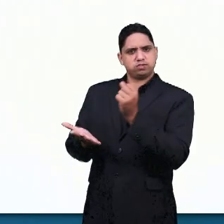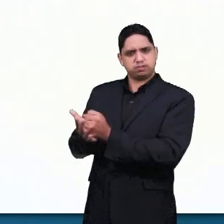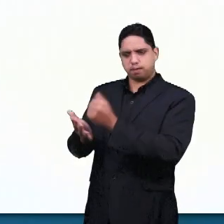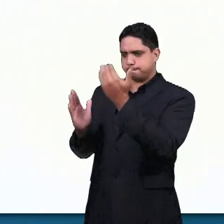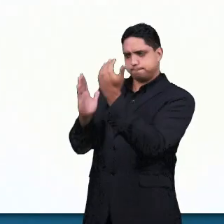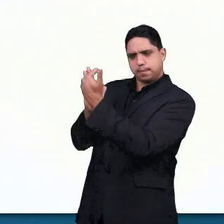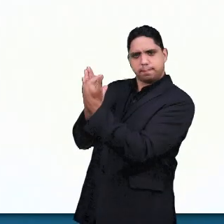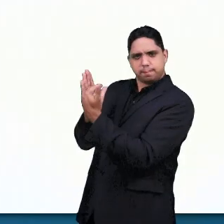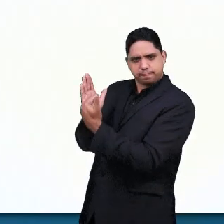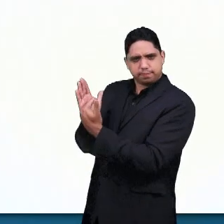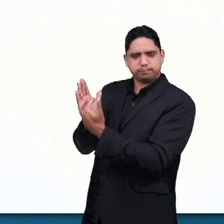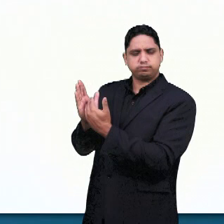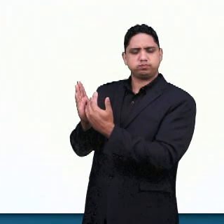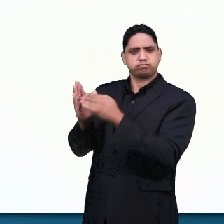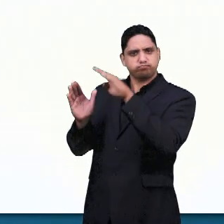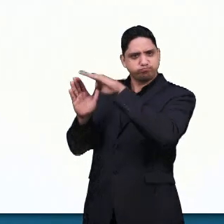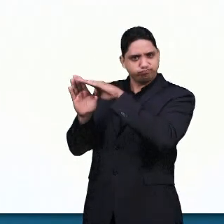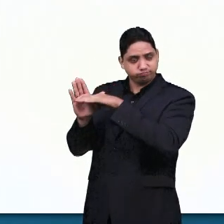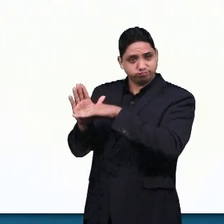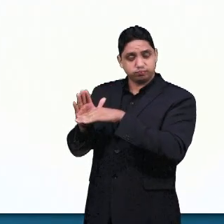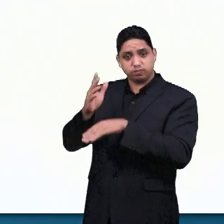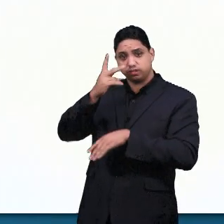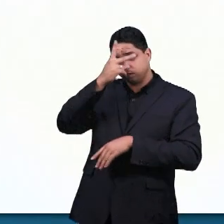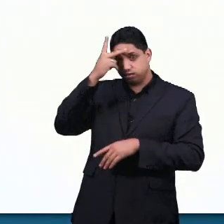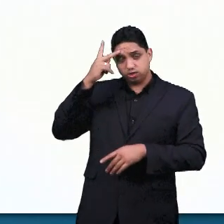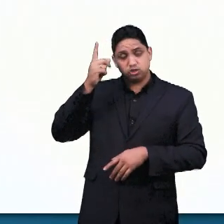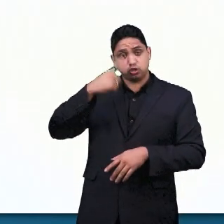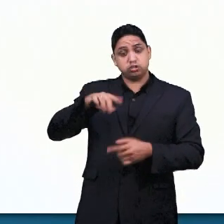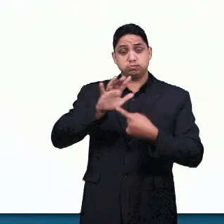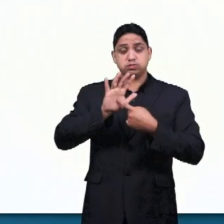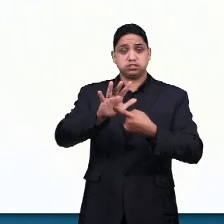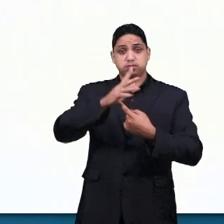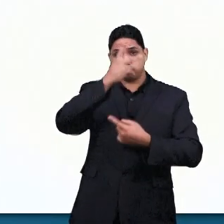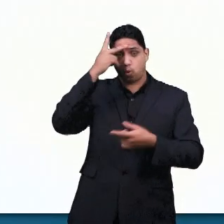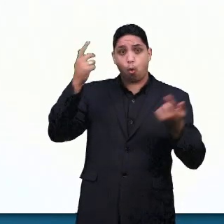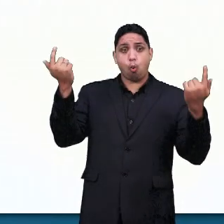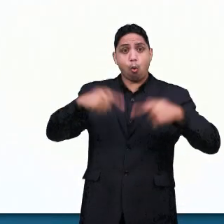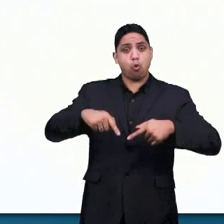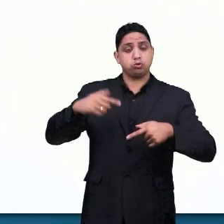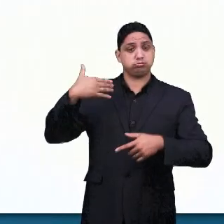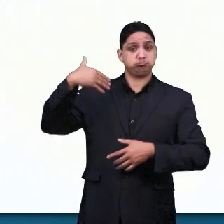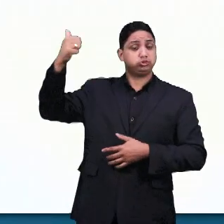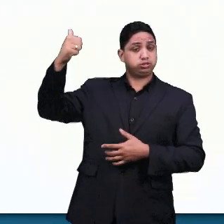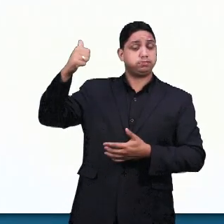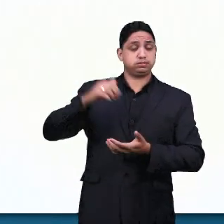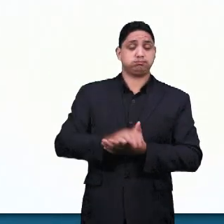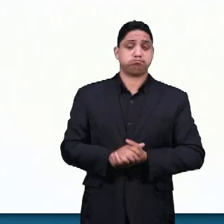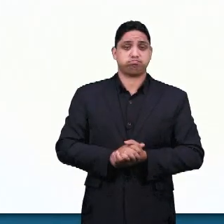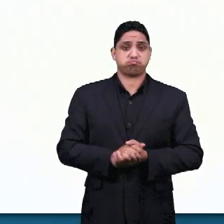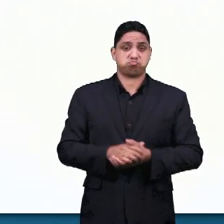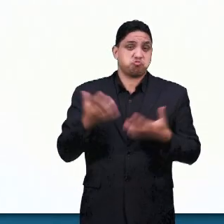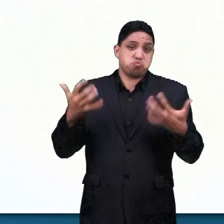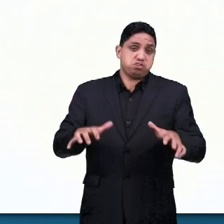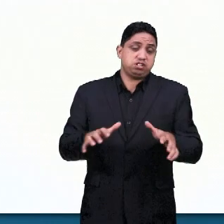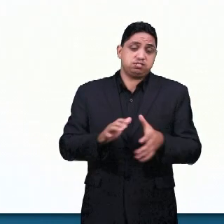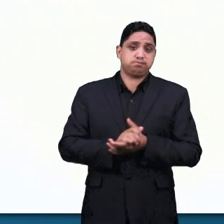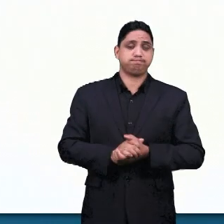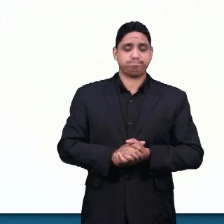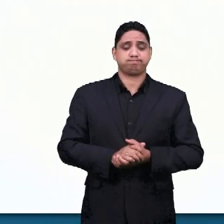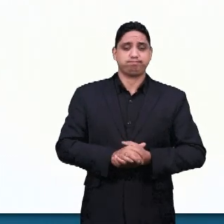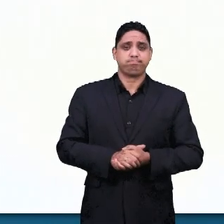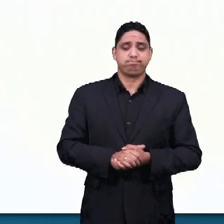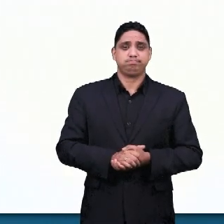celui-là, le Nouveau Testament, d'autres, et des personnes qui se sont mis contre leur propre appel. Ils ont été appelés